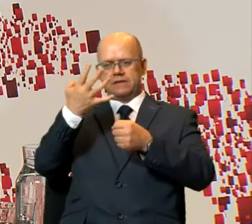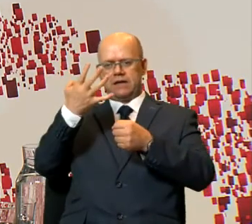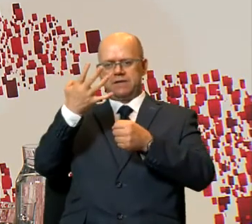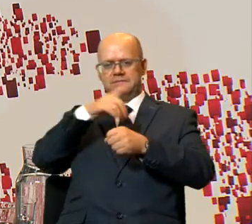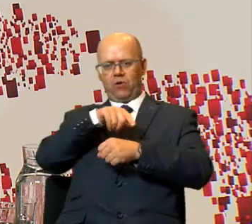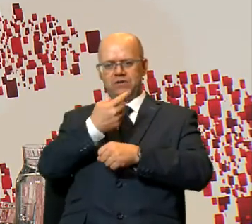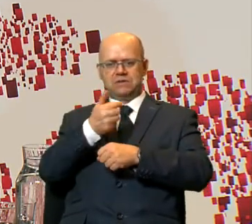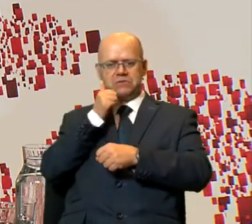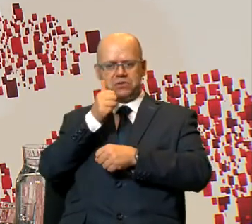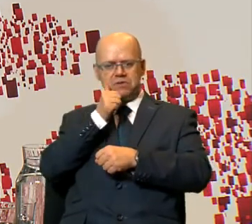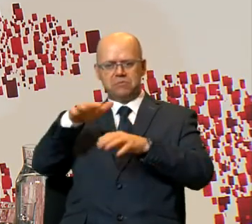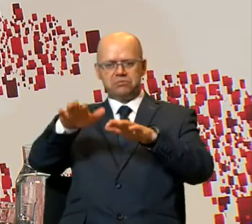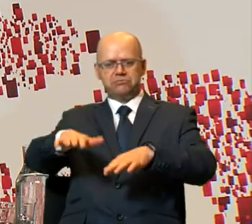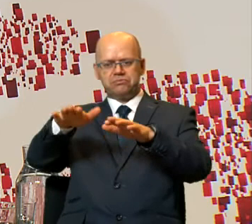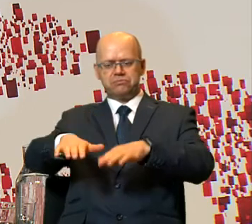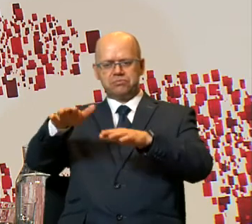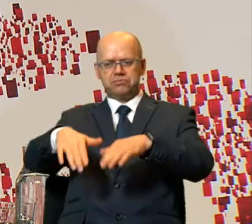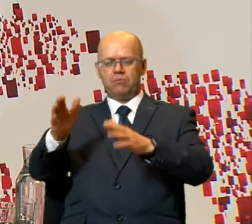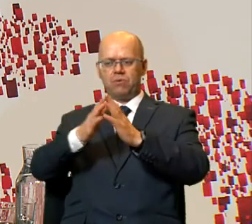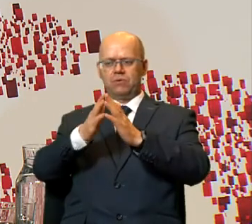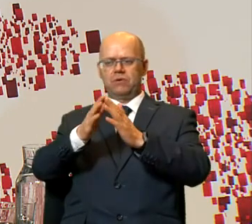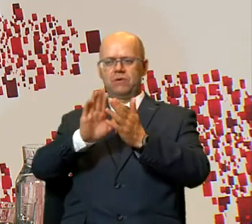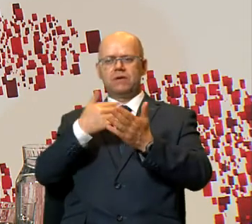dobę, gdy rodzice stali się